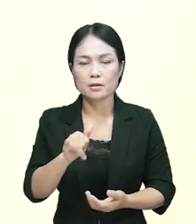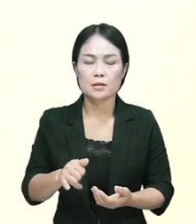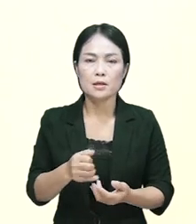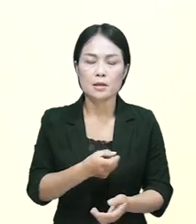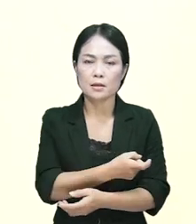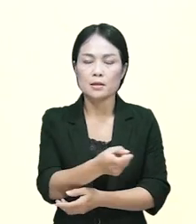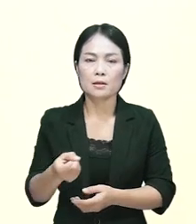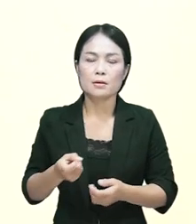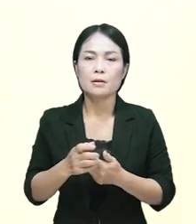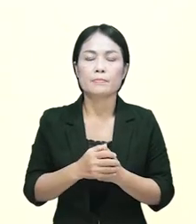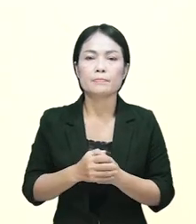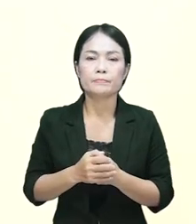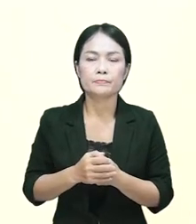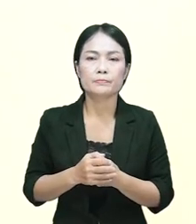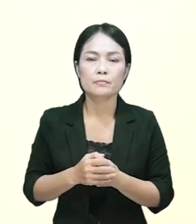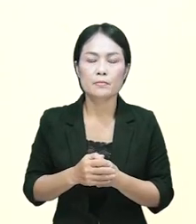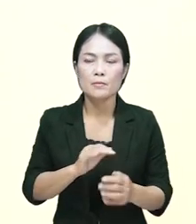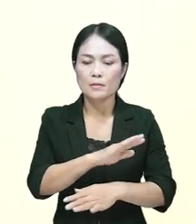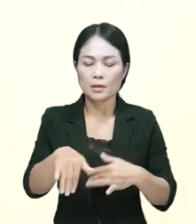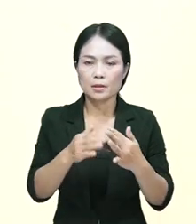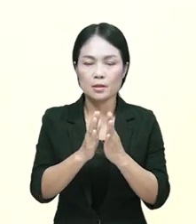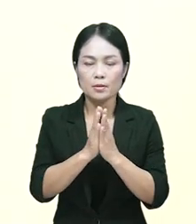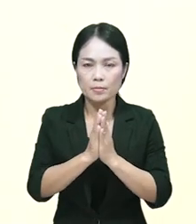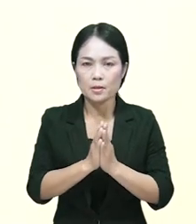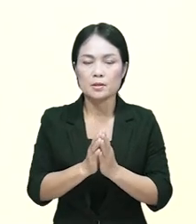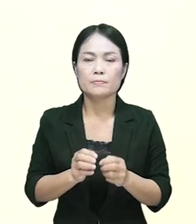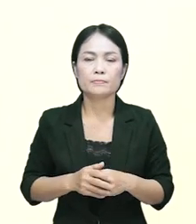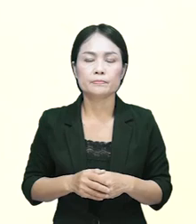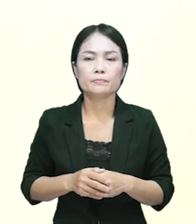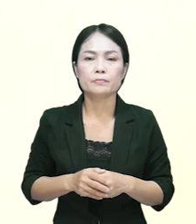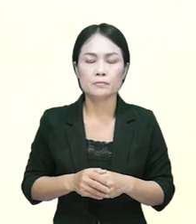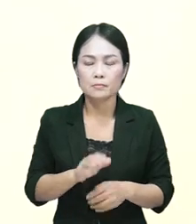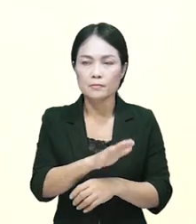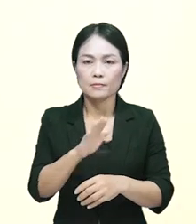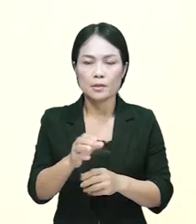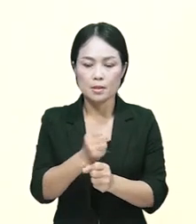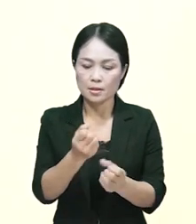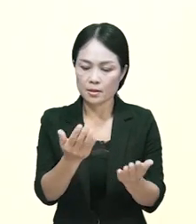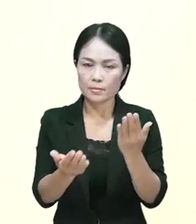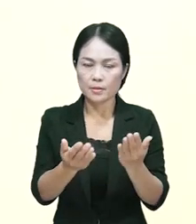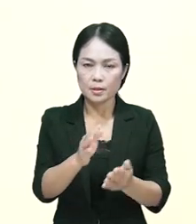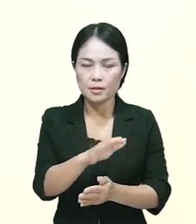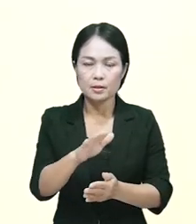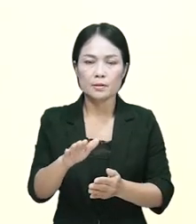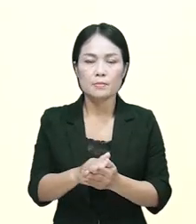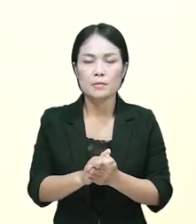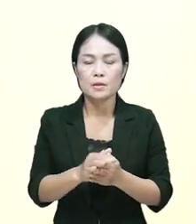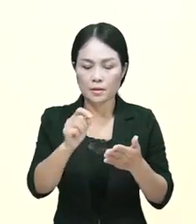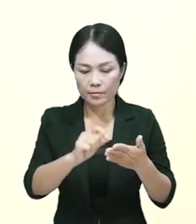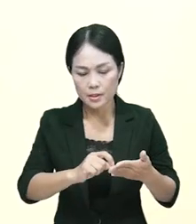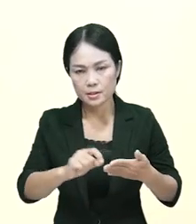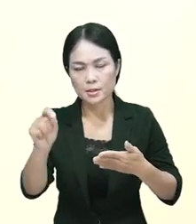ភោជនីយដ្ឋានណាកូនណាចាអរគុណច្រើនកូន តាកូនបានធ្វើការផ្ទៀងផ្ទាត់ហើយឬនៅ កូនអាចប្រើសញ្ញាគ្រីស